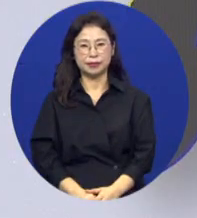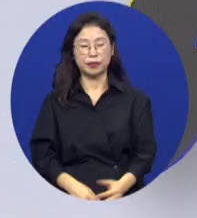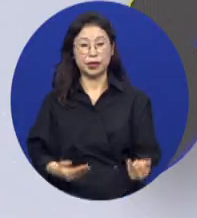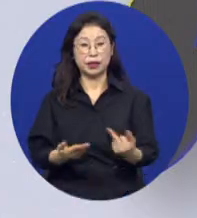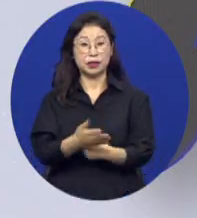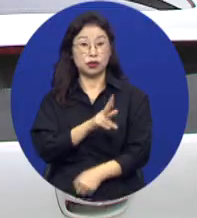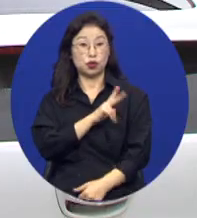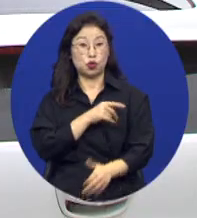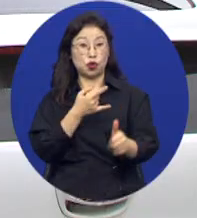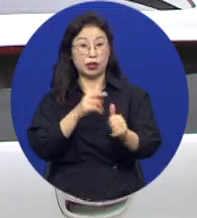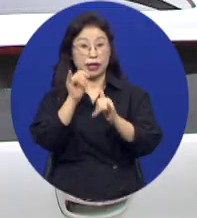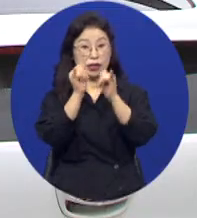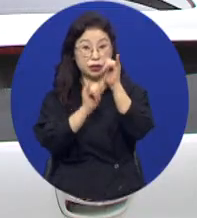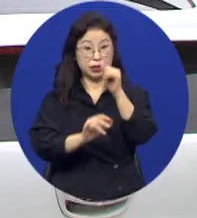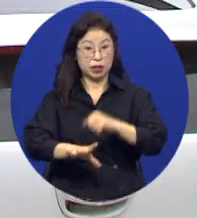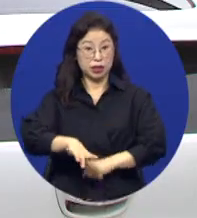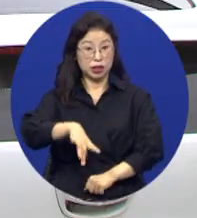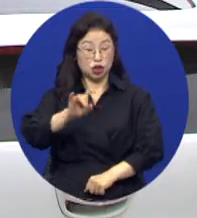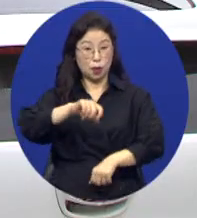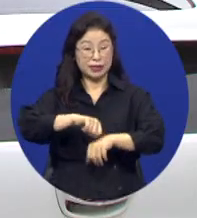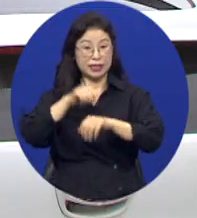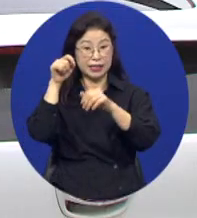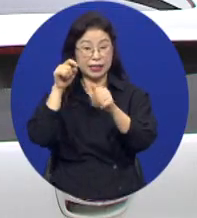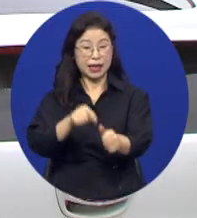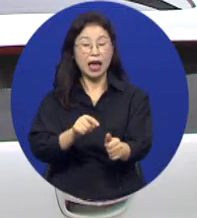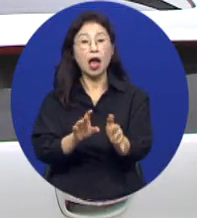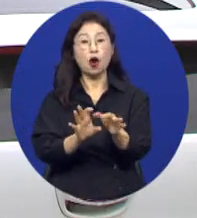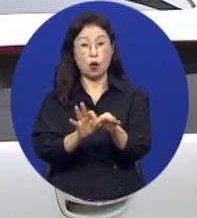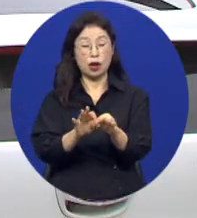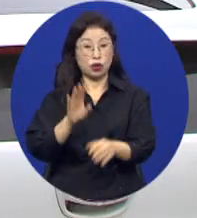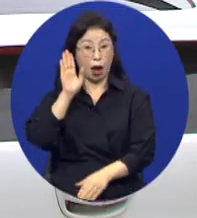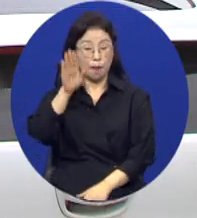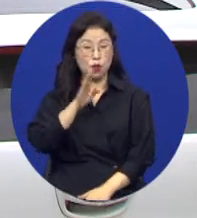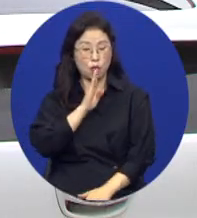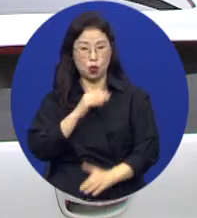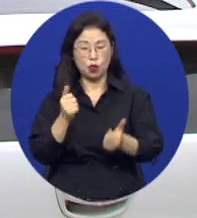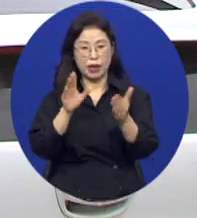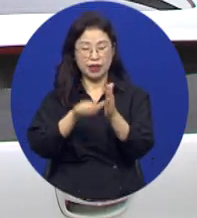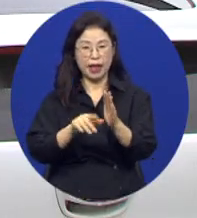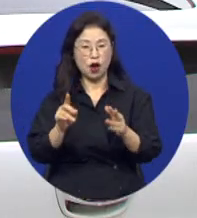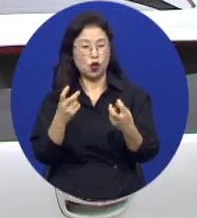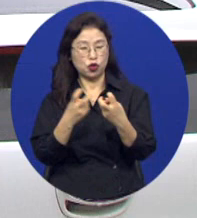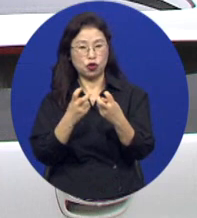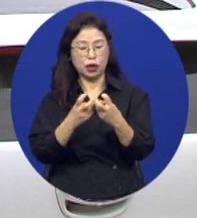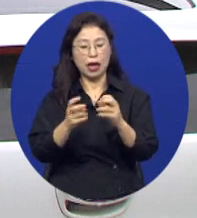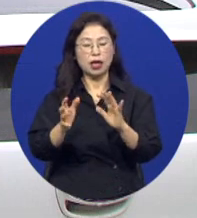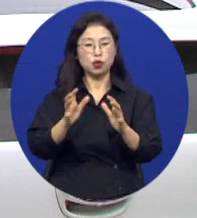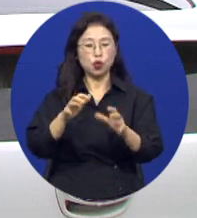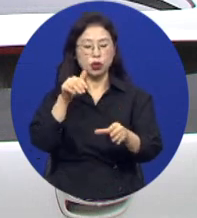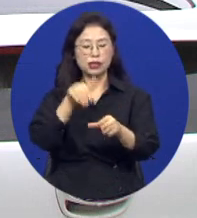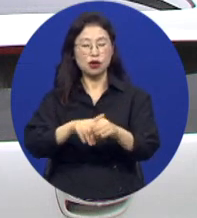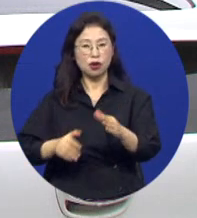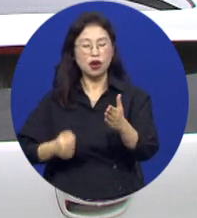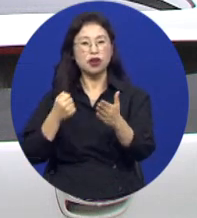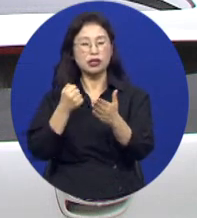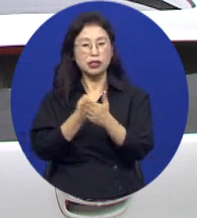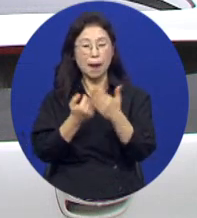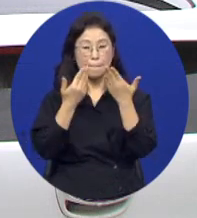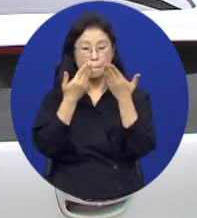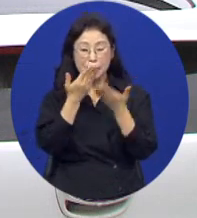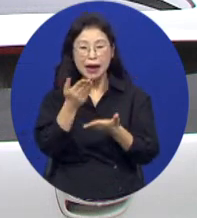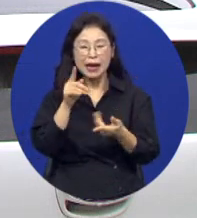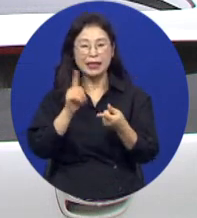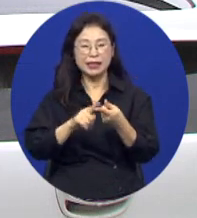제주도의원에게 사상 처음으로 내려지는 징계 결정에 대해 앞으로 본회의에서 어떤 최종 결론이 내려질지 주목됩니다